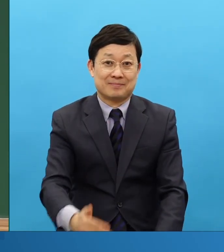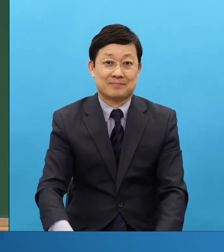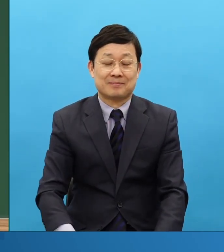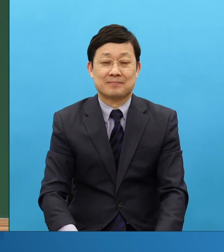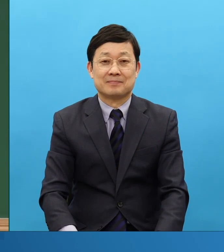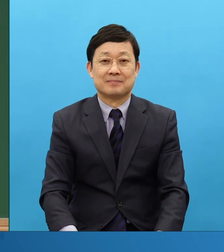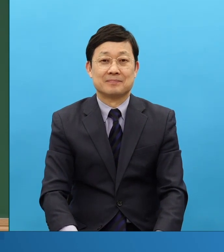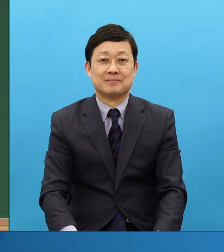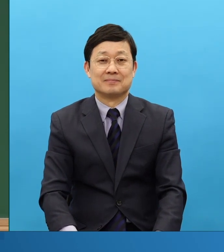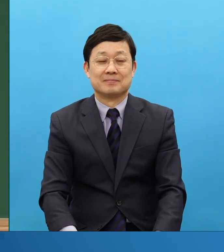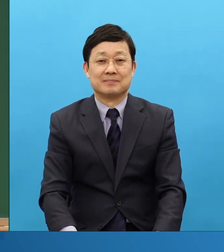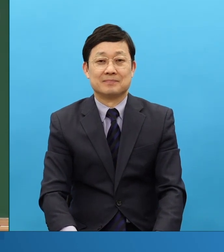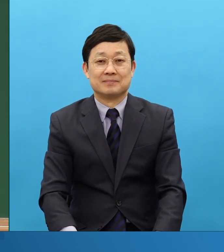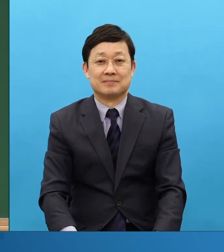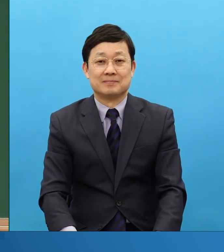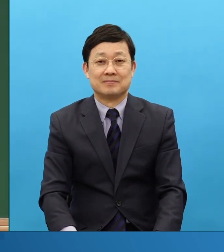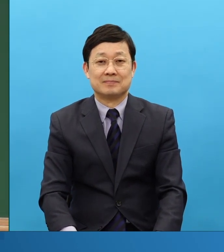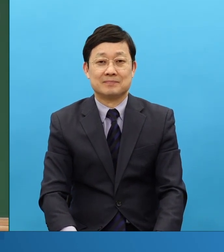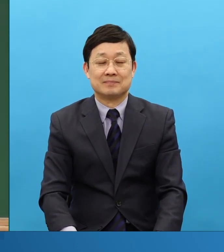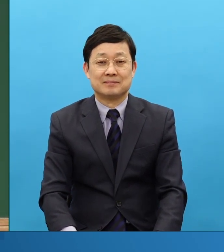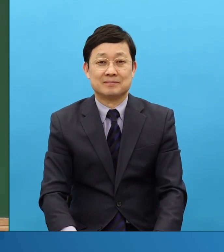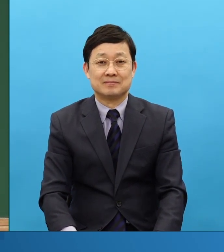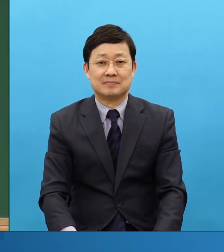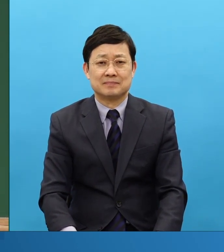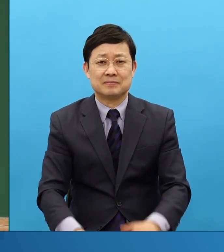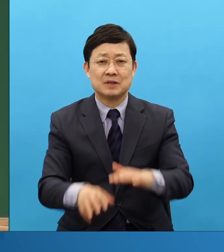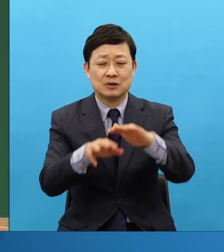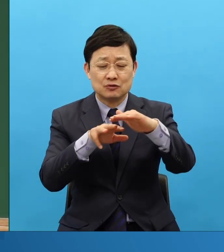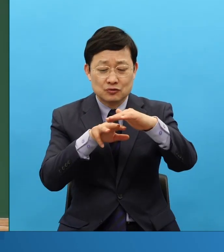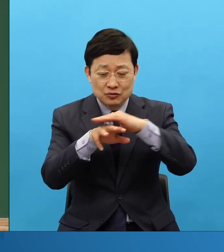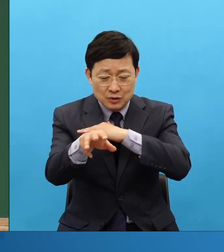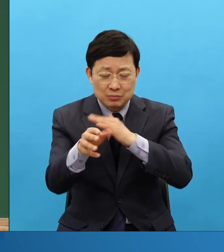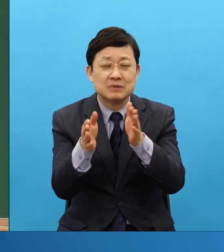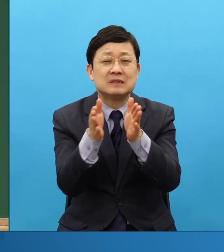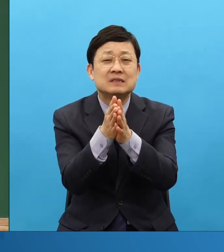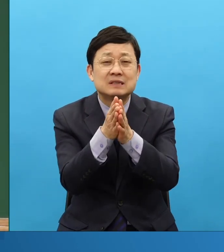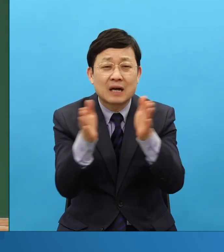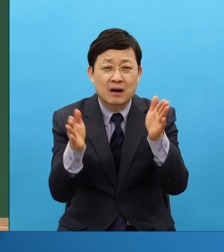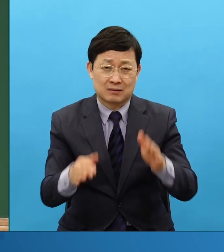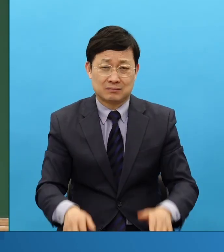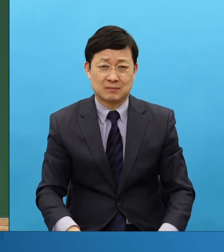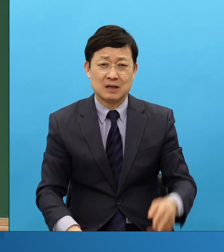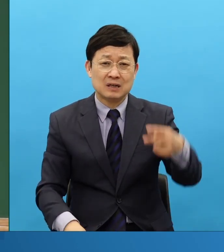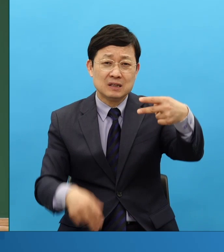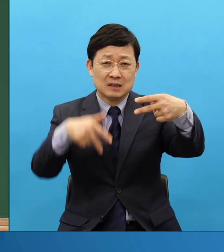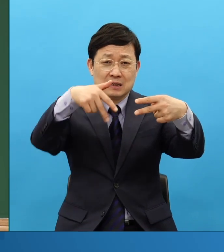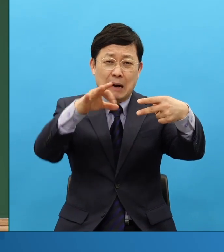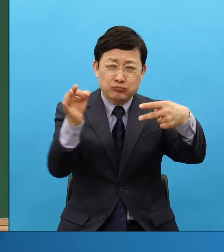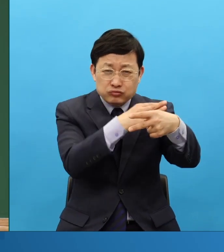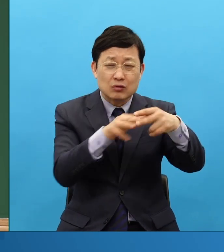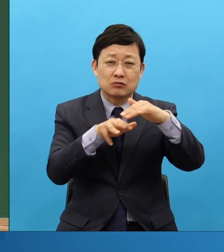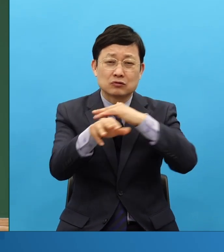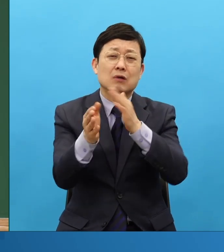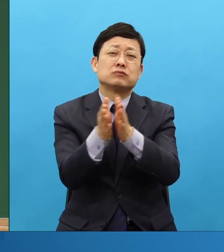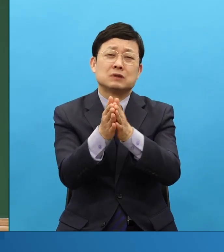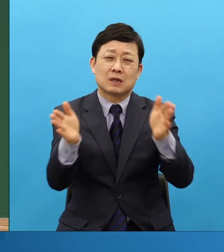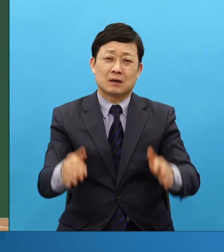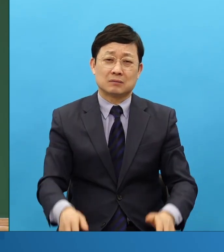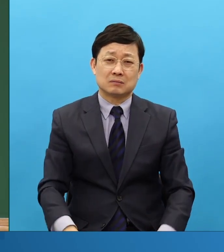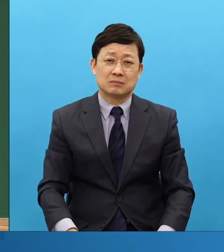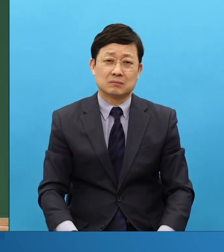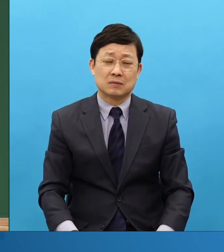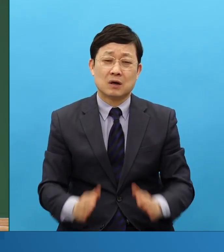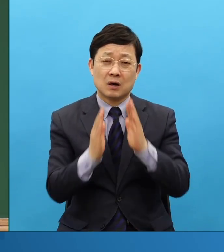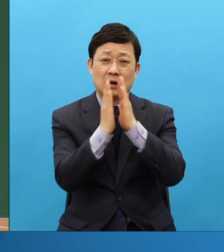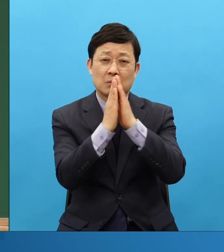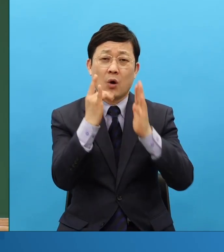gave advance from that. 이게 출애굽의 시작이라는 사실을 아마 모세 어머니도 몰랐을